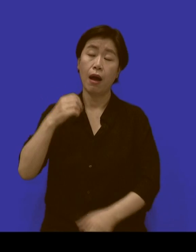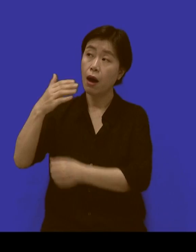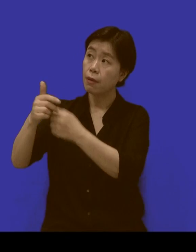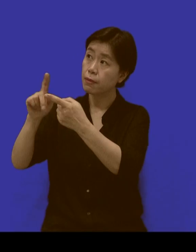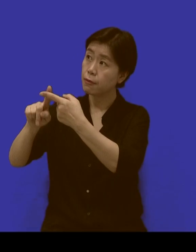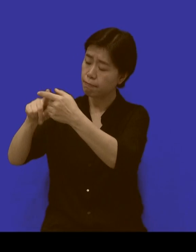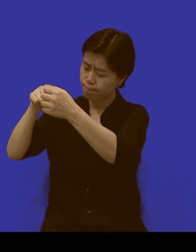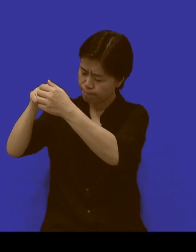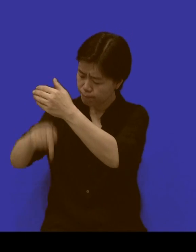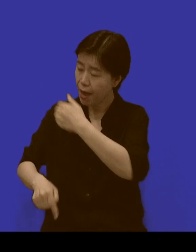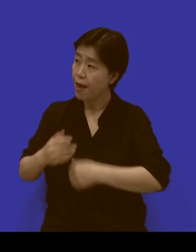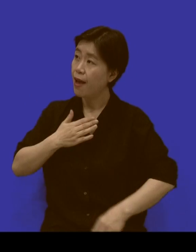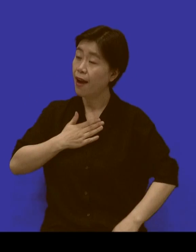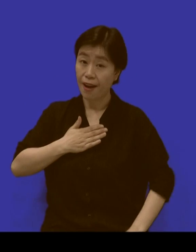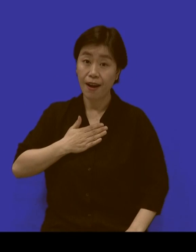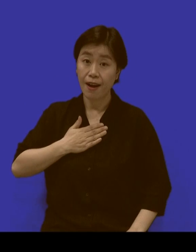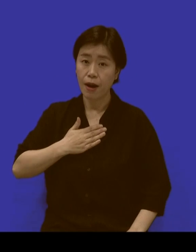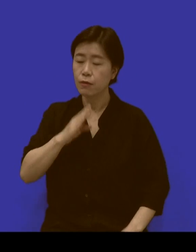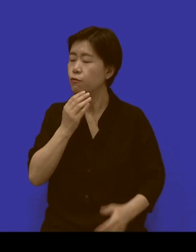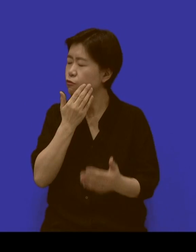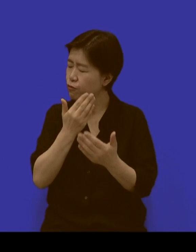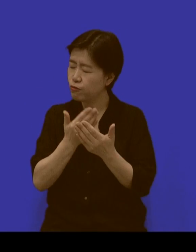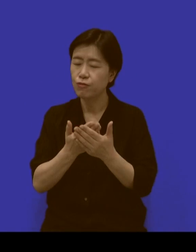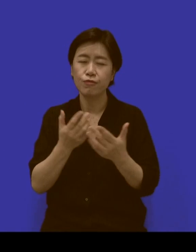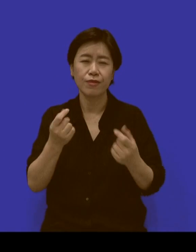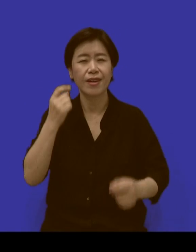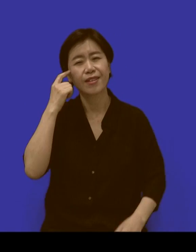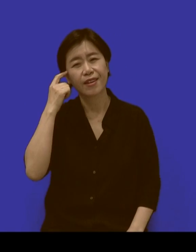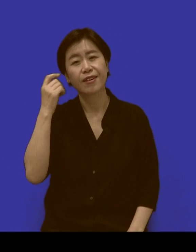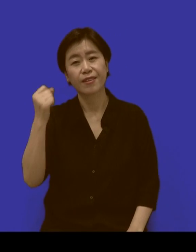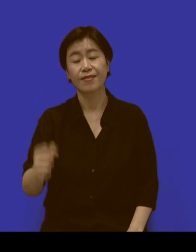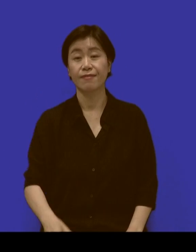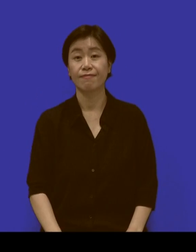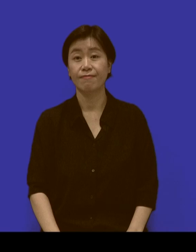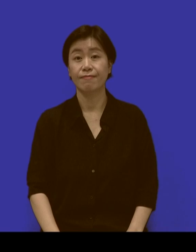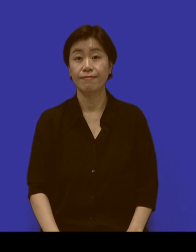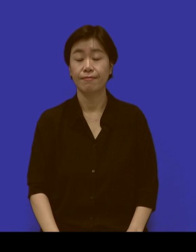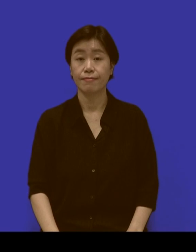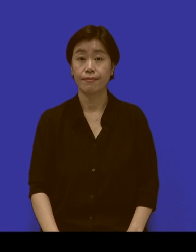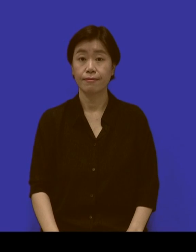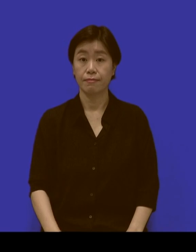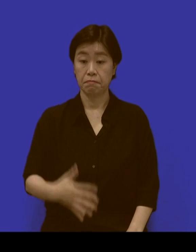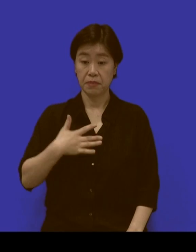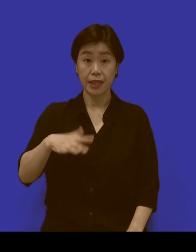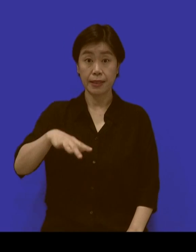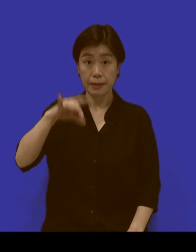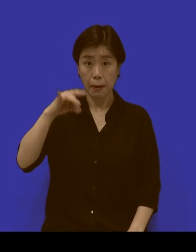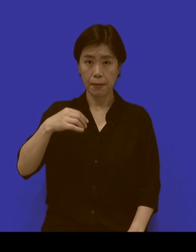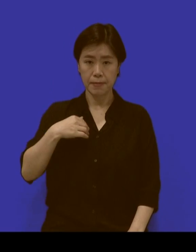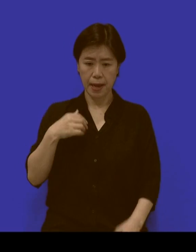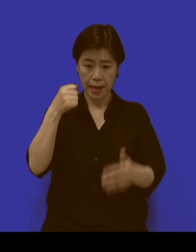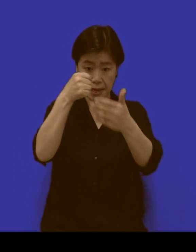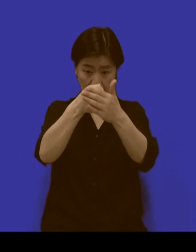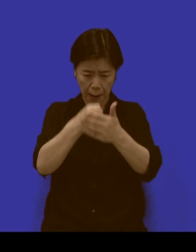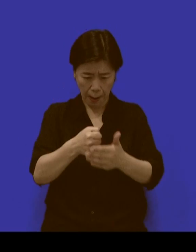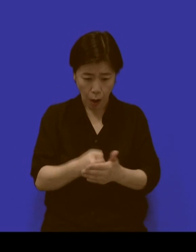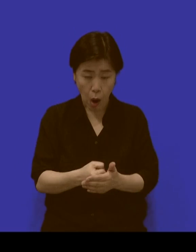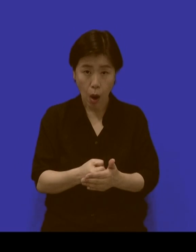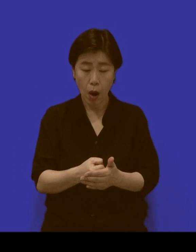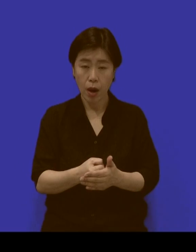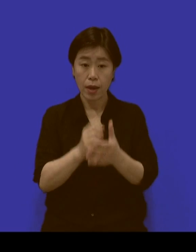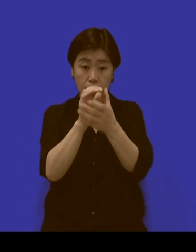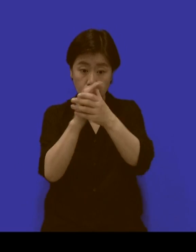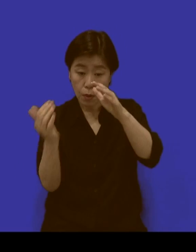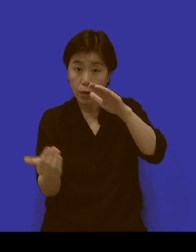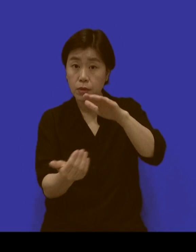알고 이분을 사랑하는 일이 제일 중요하겠구나. 네. 그래서 제가 처음에 가지고 갔던 기도 제목들이 하나도 이루어지지